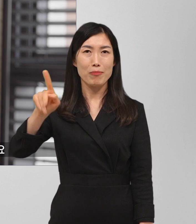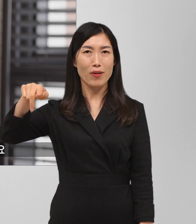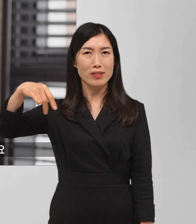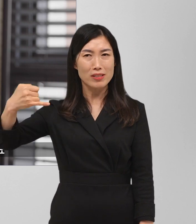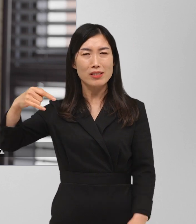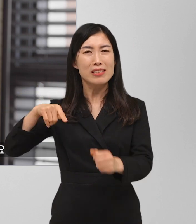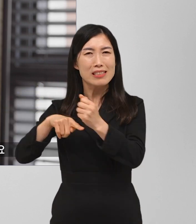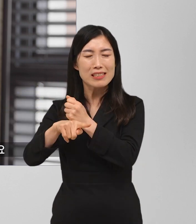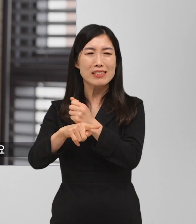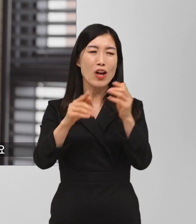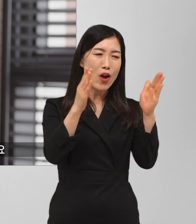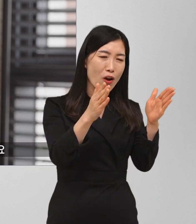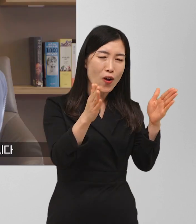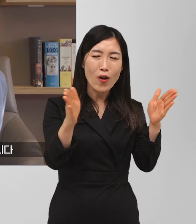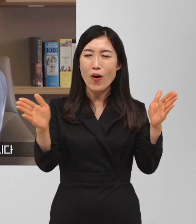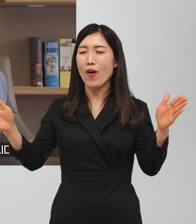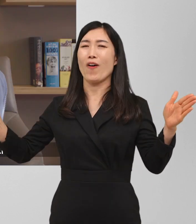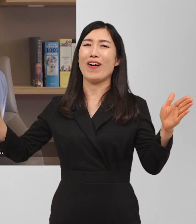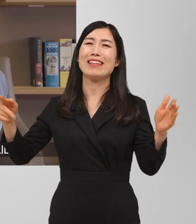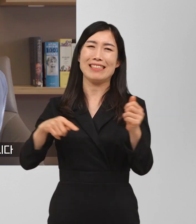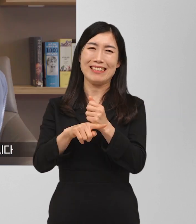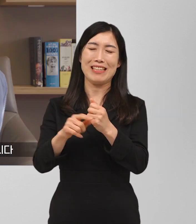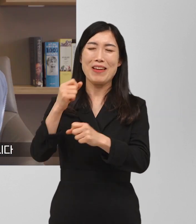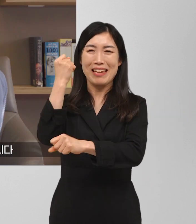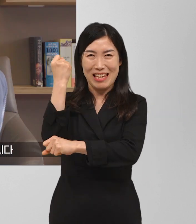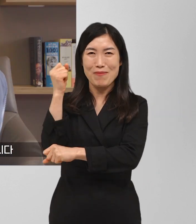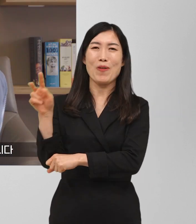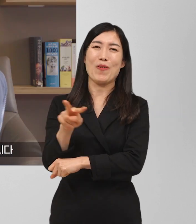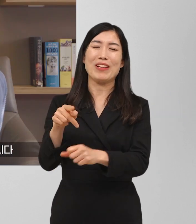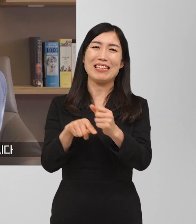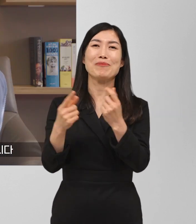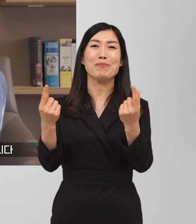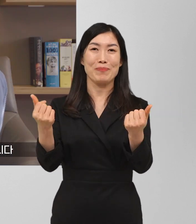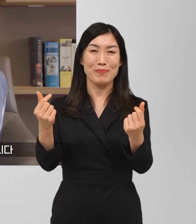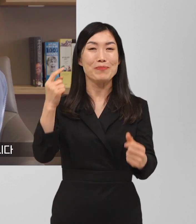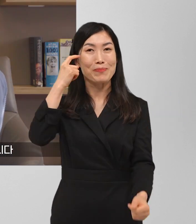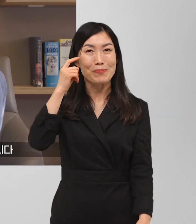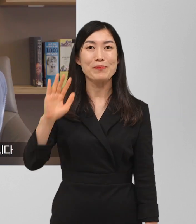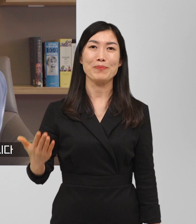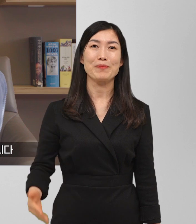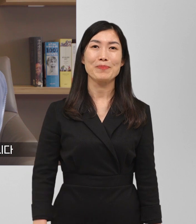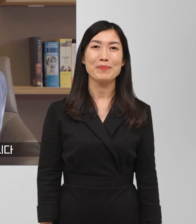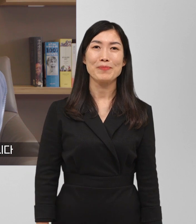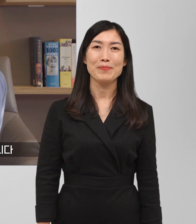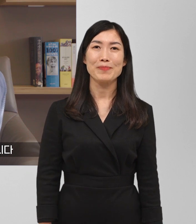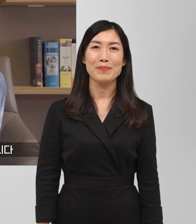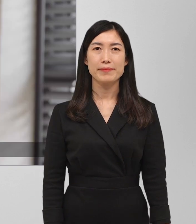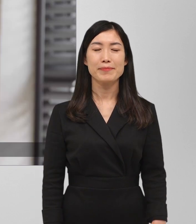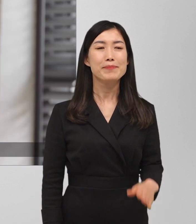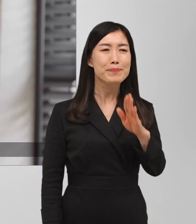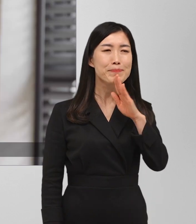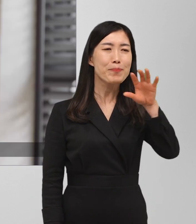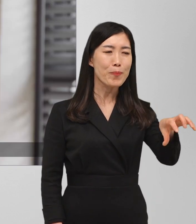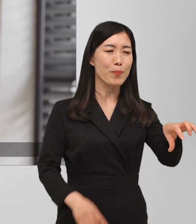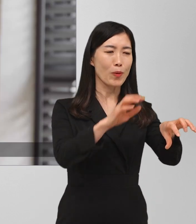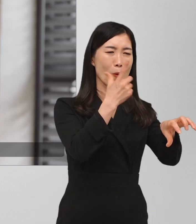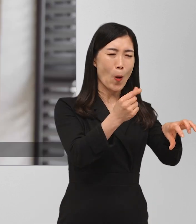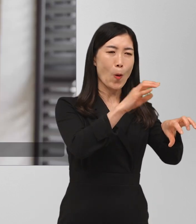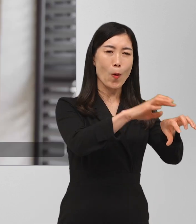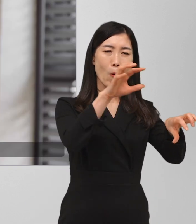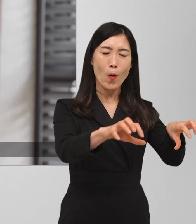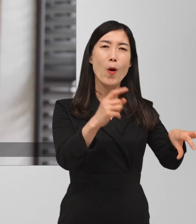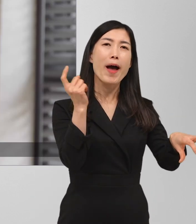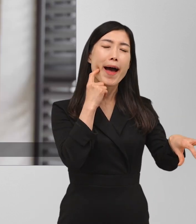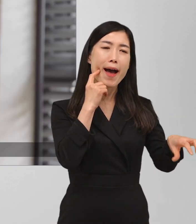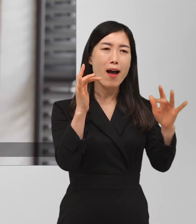트윈에서 확장된 것이기 때문인데요. 그만큼 밀접한 관련이 있는 개념이라고 봐야 할 것 같습니다. 디지털 트윈과